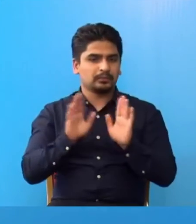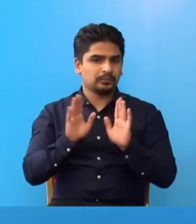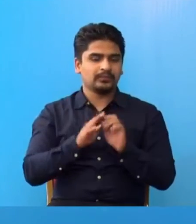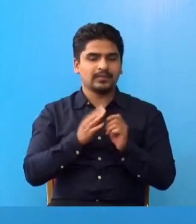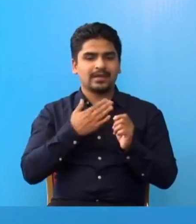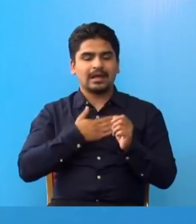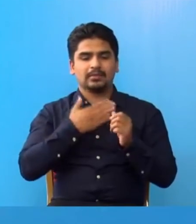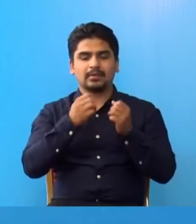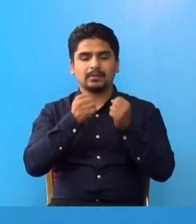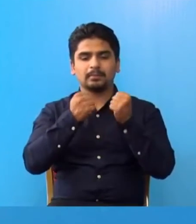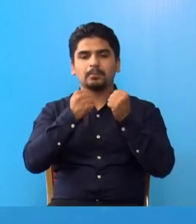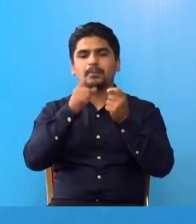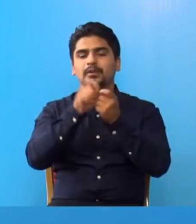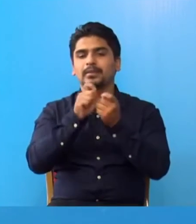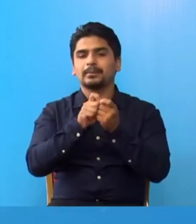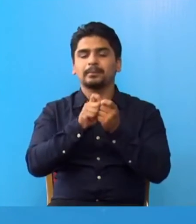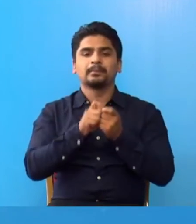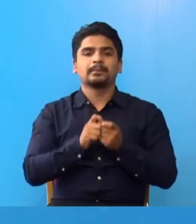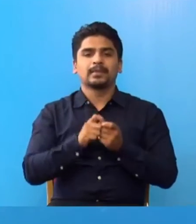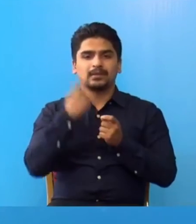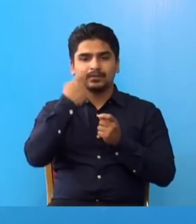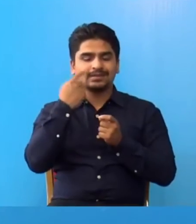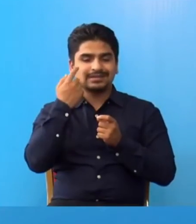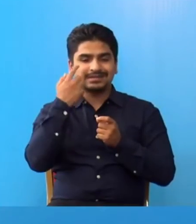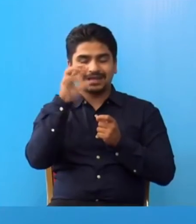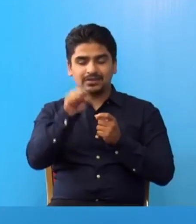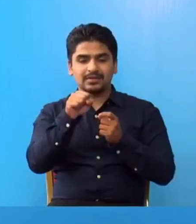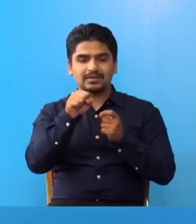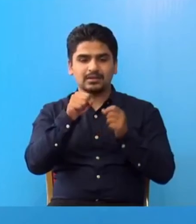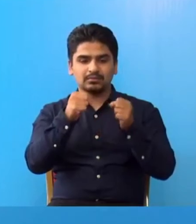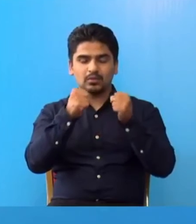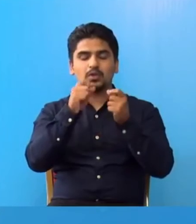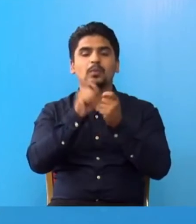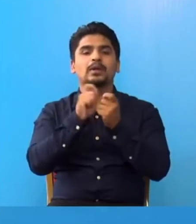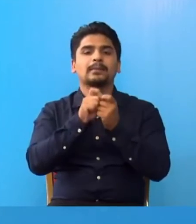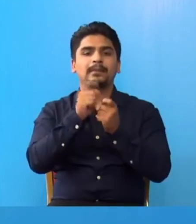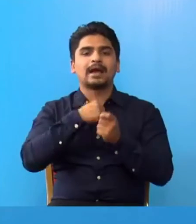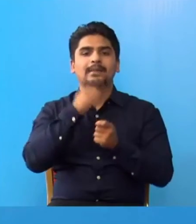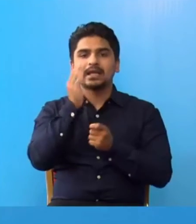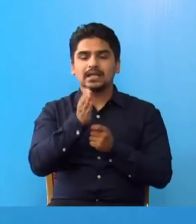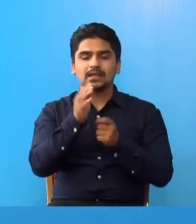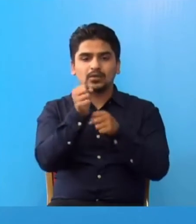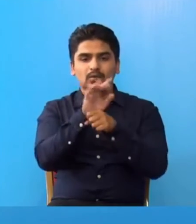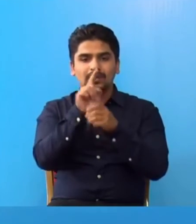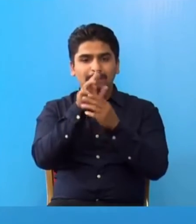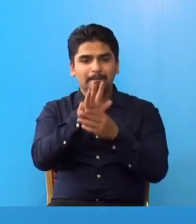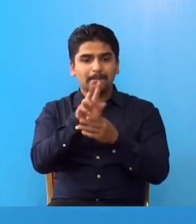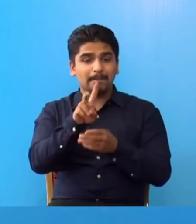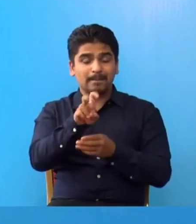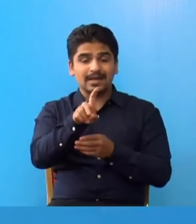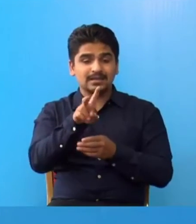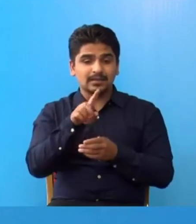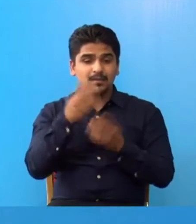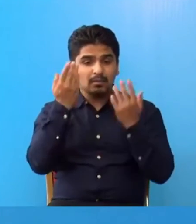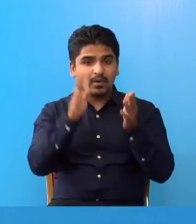आत्म बाल लाए ब्रिद्धी गरूँ, आमरो साइकोलोजी लाए स्ट्रोंग बनाओ, मनुबिग्यान लाए स्ट्रोंग बनाओ, आमिले यो कोरोना बायरस लागी हाले बने पनी